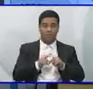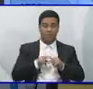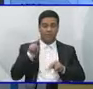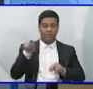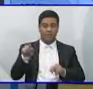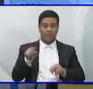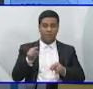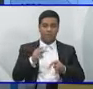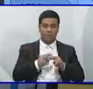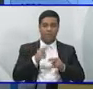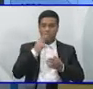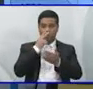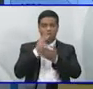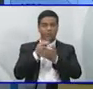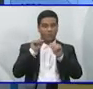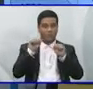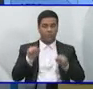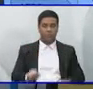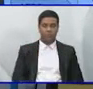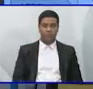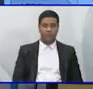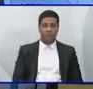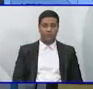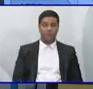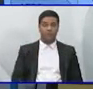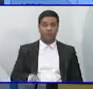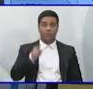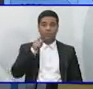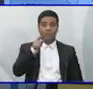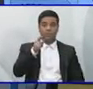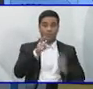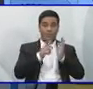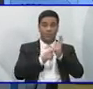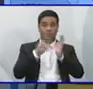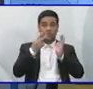1723-yilda aynan mana shu holatni ko'rishimiz mumkin.